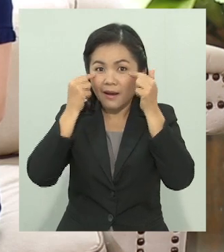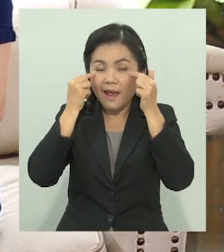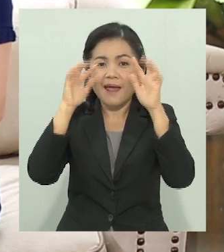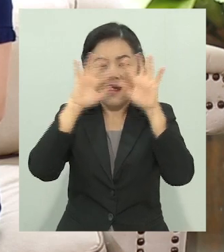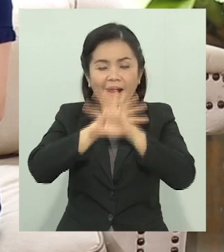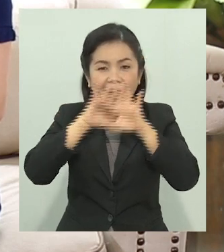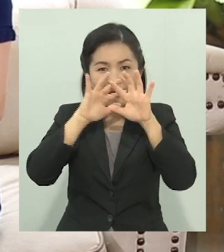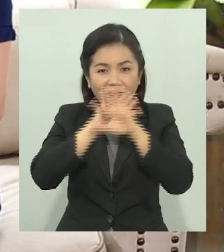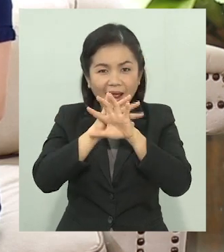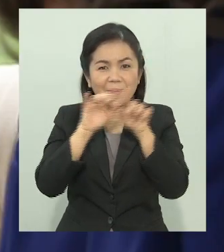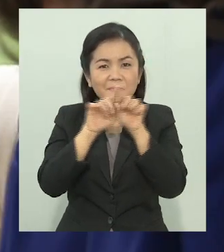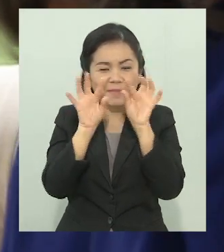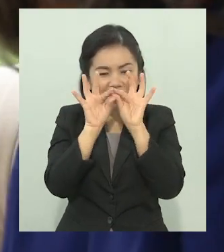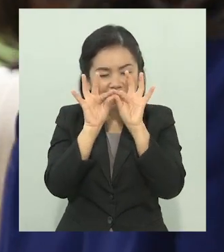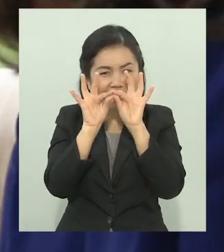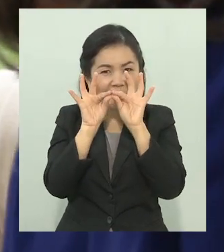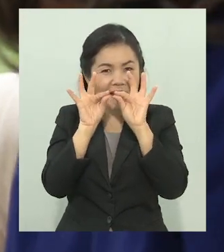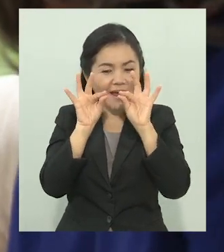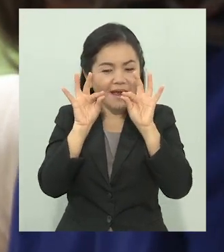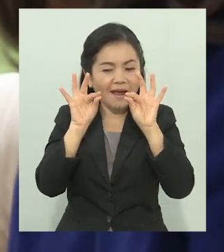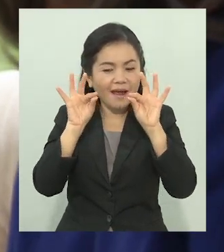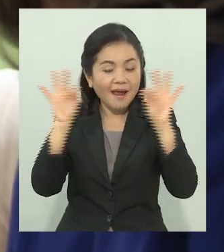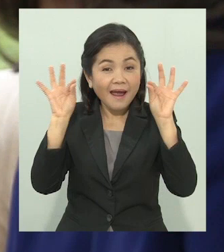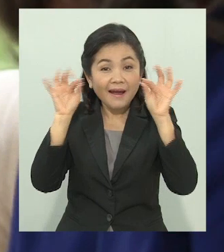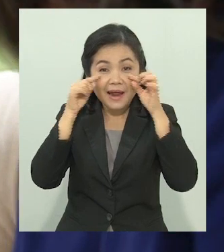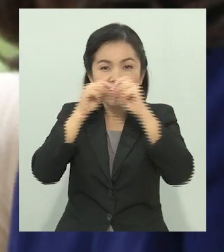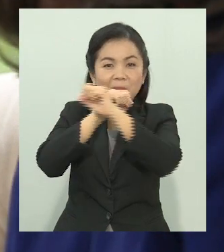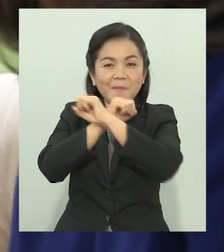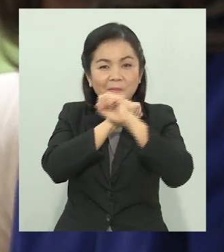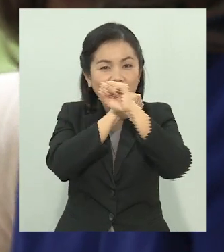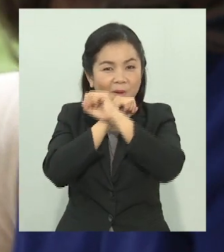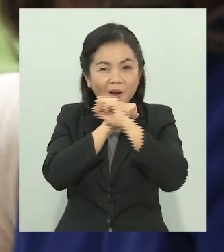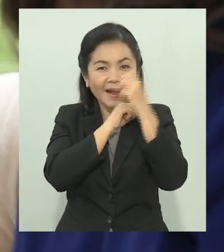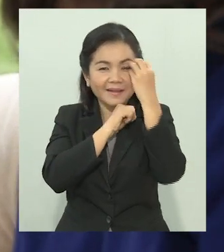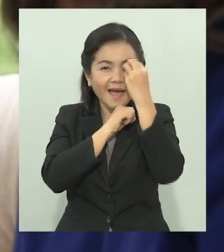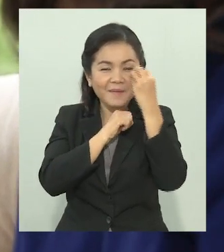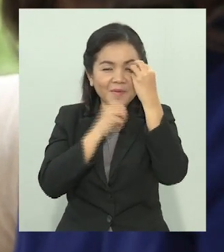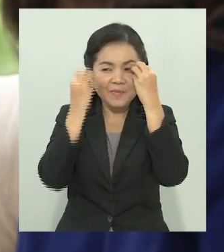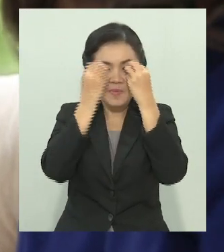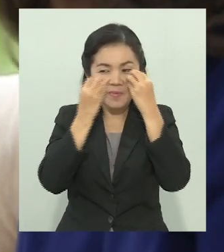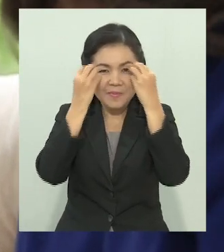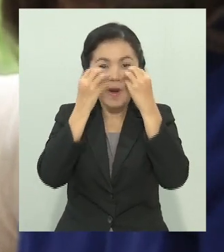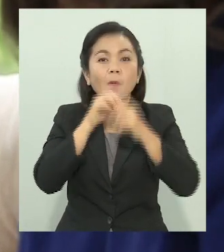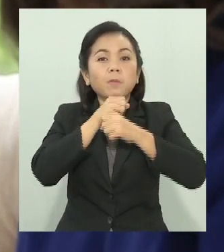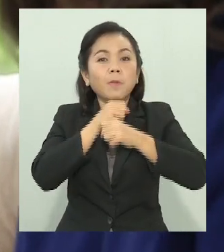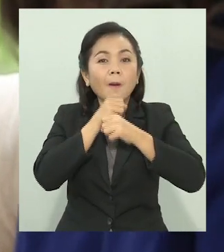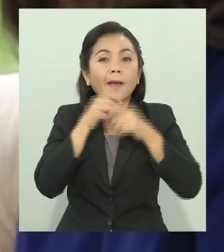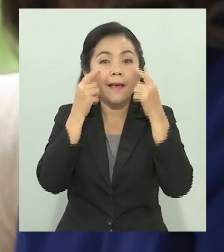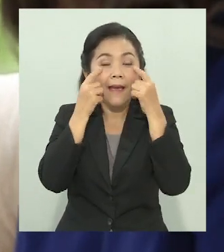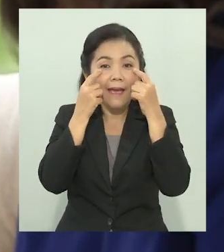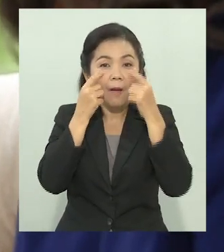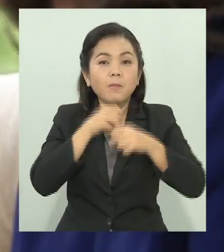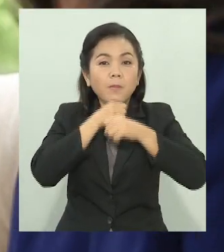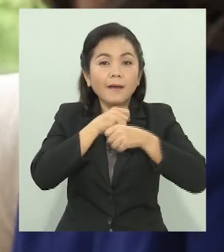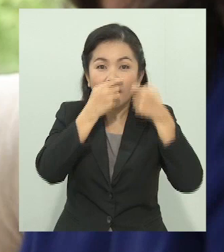คล้ายๆเป็นแผ่นบางๆนะครับคอยประคองเอาไว ้ นะครับซึ่งเวลาเราอายุเยอะขึ้นแผ่นนั้นมัน